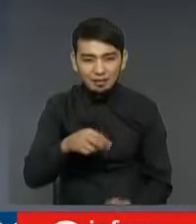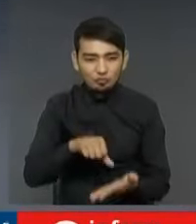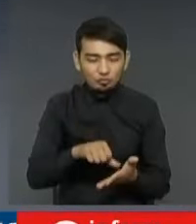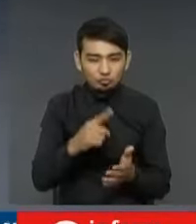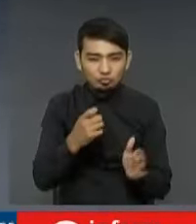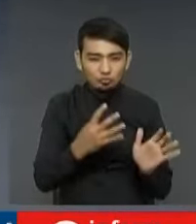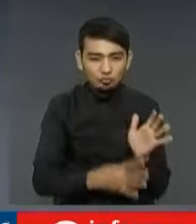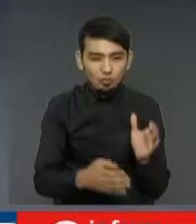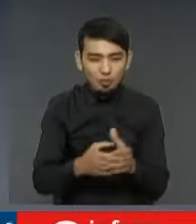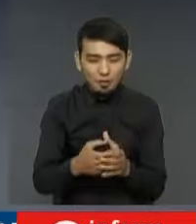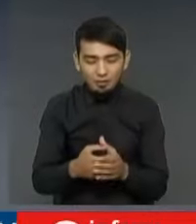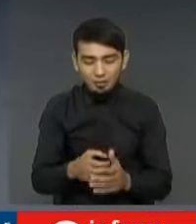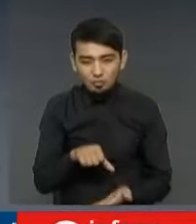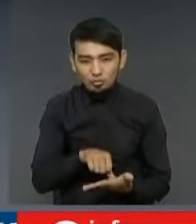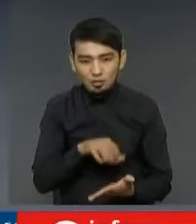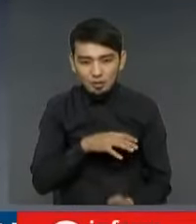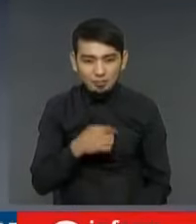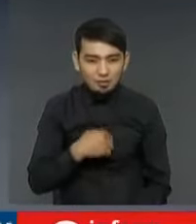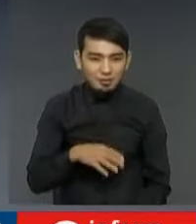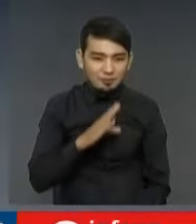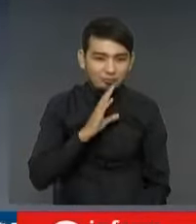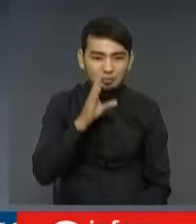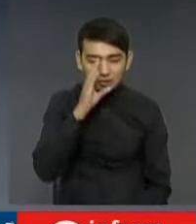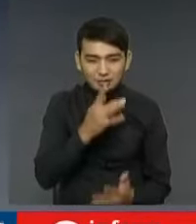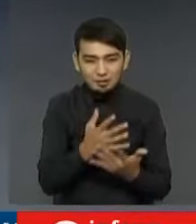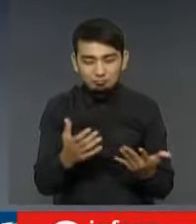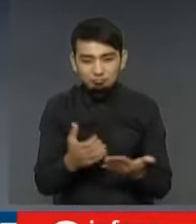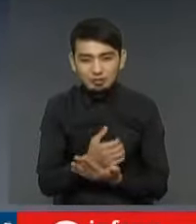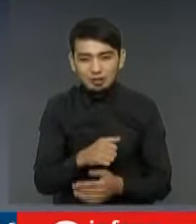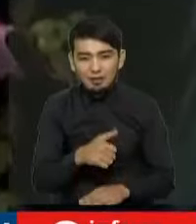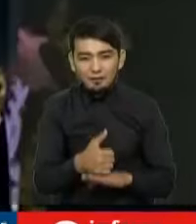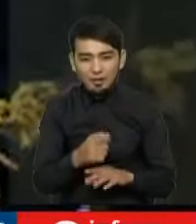қатысқан. Біздің ұл-қыздарымыз бірнеше бағыт бойынша бас жүлдені жеңіп алды.